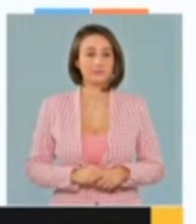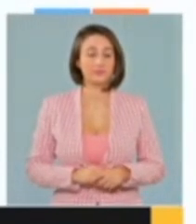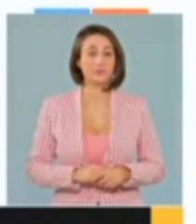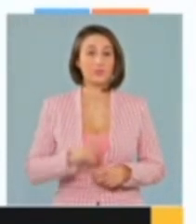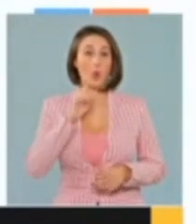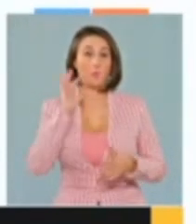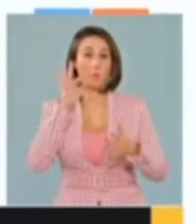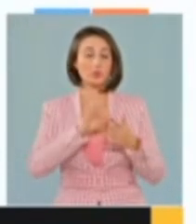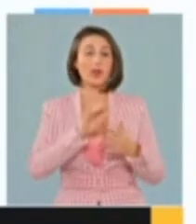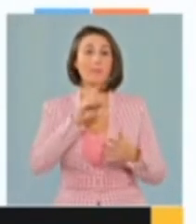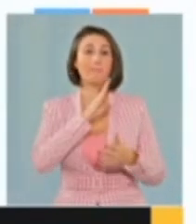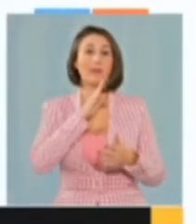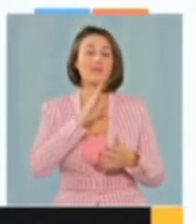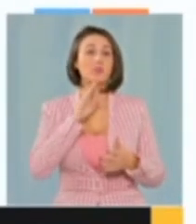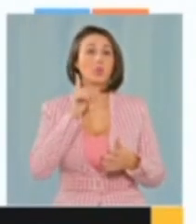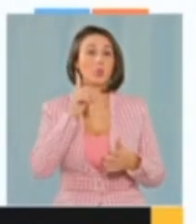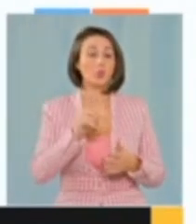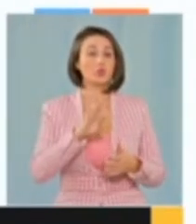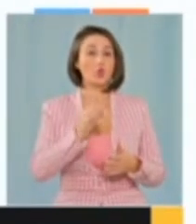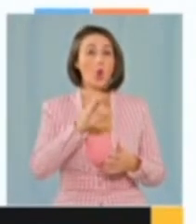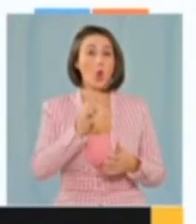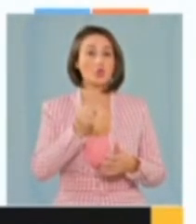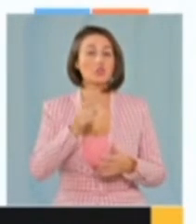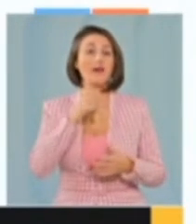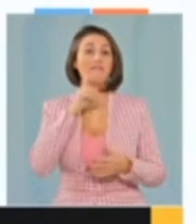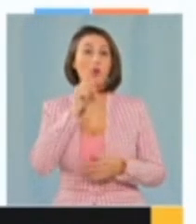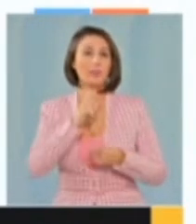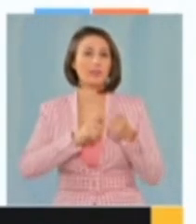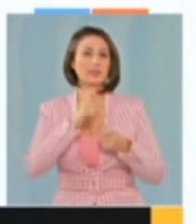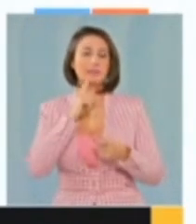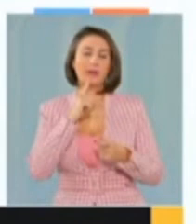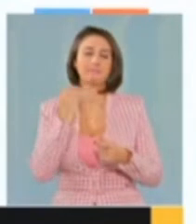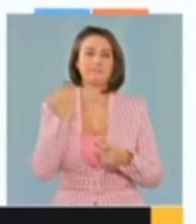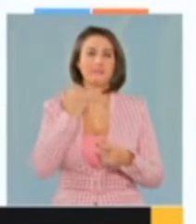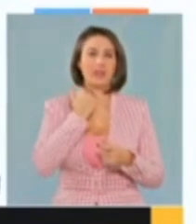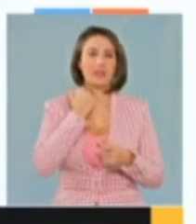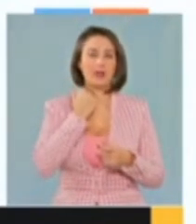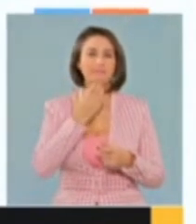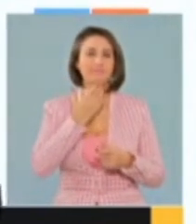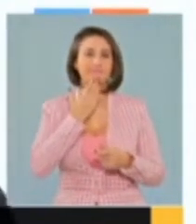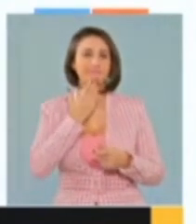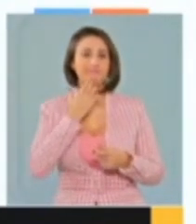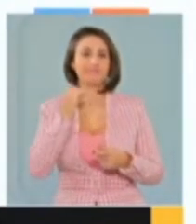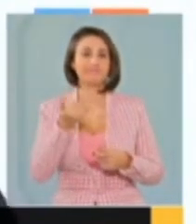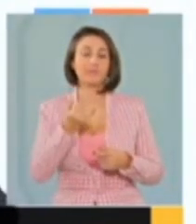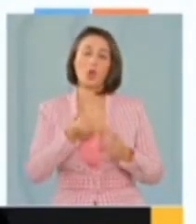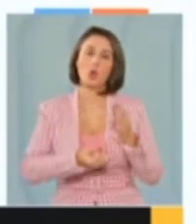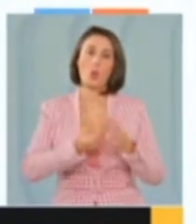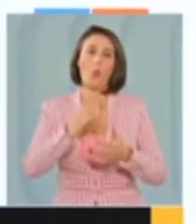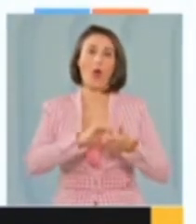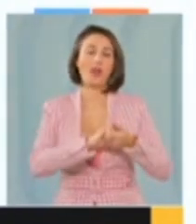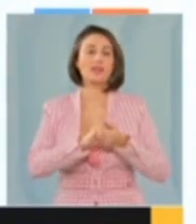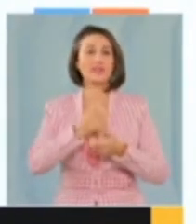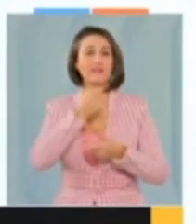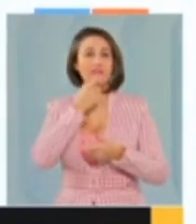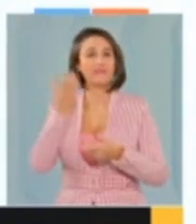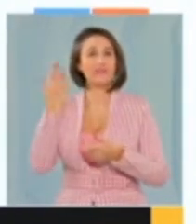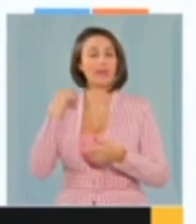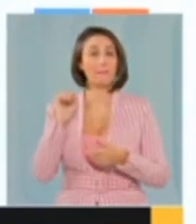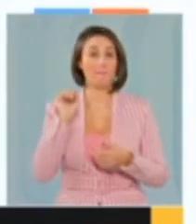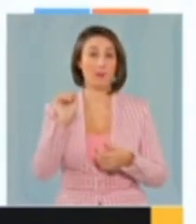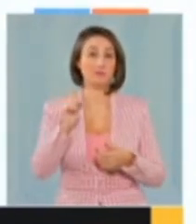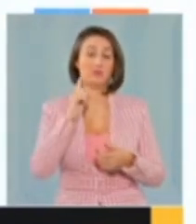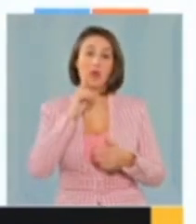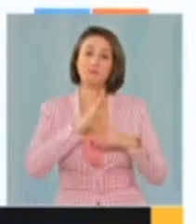Într-o postare pe pagina sa de Facebook, Dacian Cioloș a vorbit despre trădare, dezamăgire și că noua alianță între vechile partide